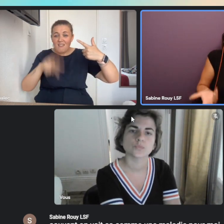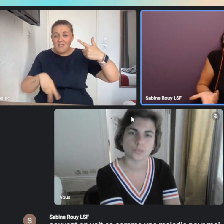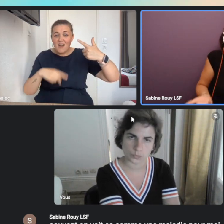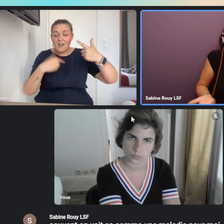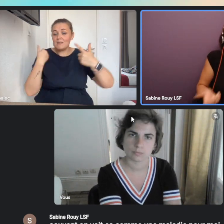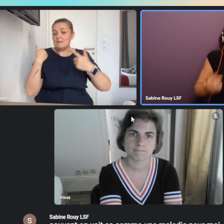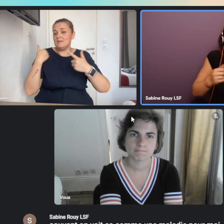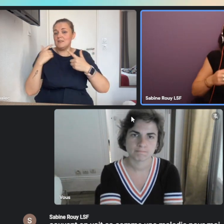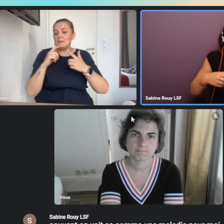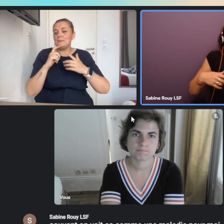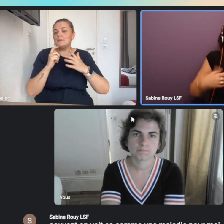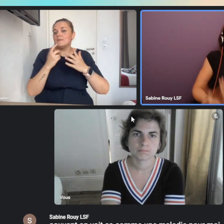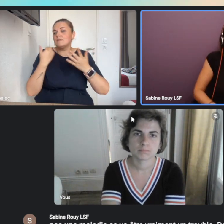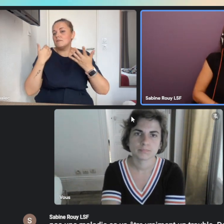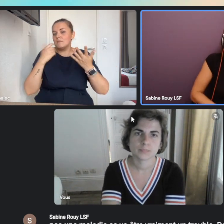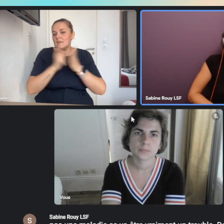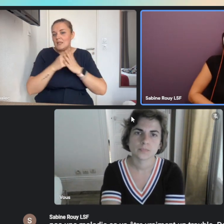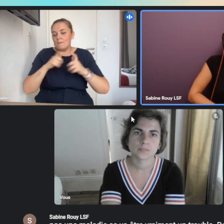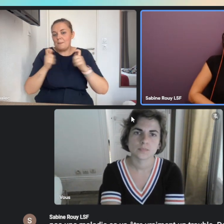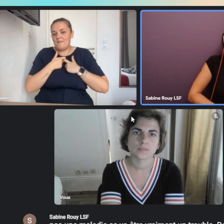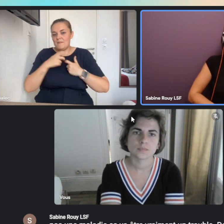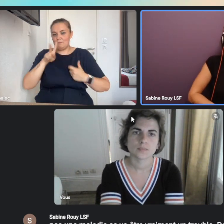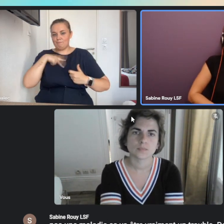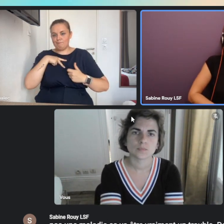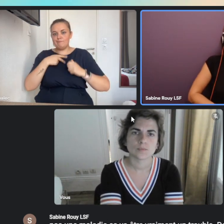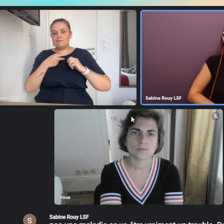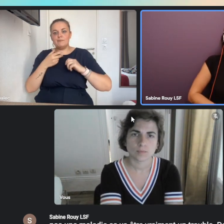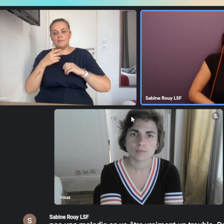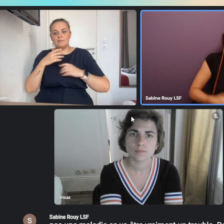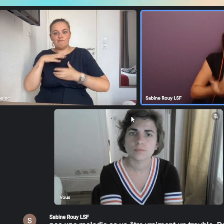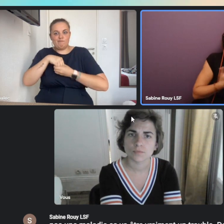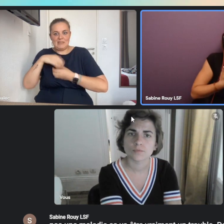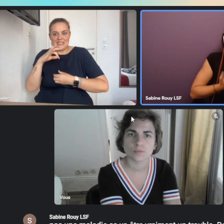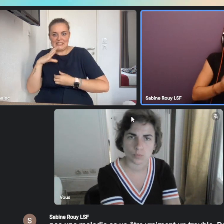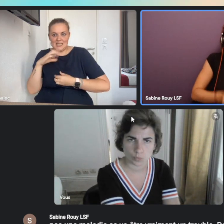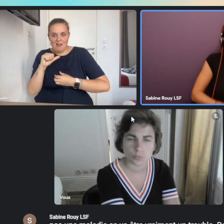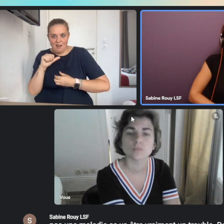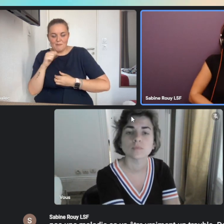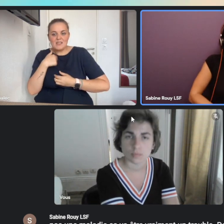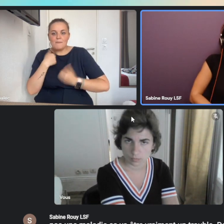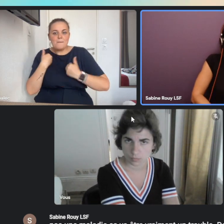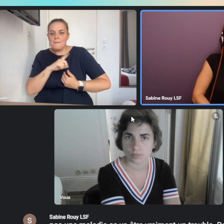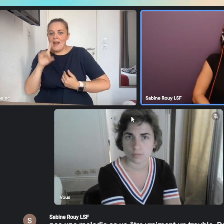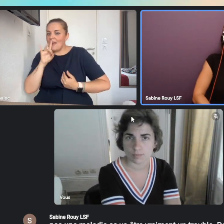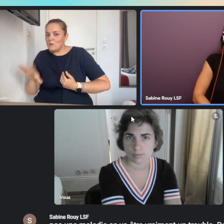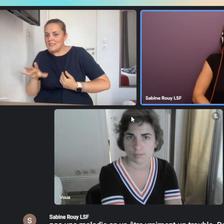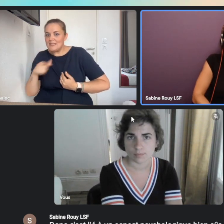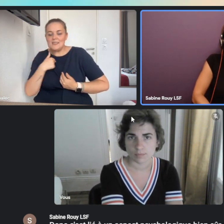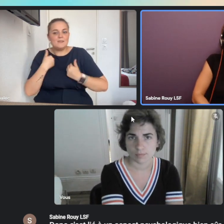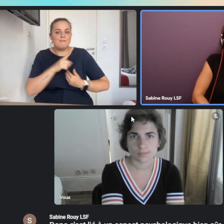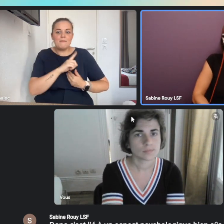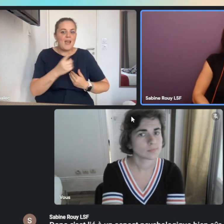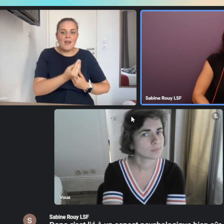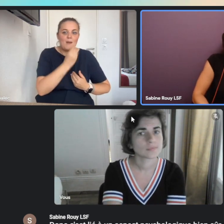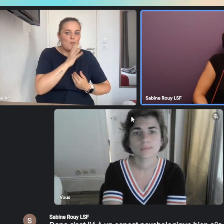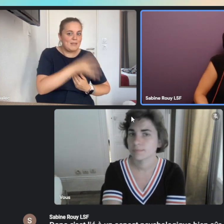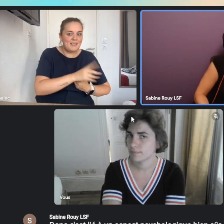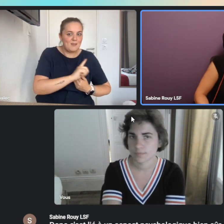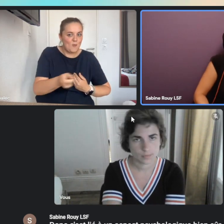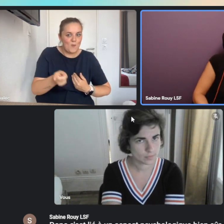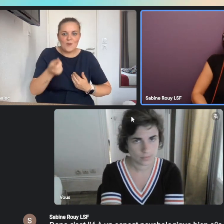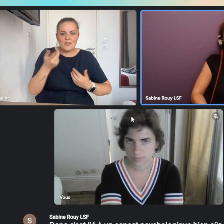exemples célèbres, mais dans la réalité, quand moi, donc j'ai été diagnostiquée comme TCA, j'étais ni